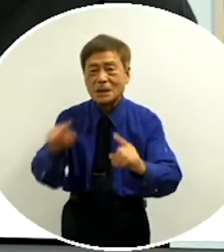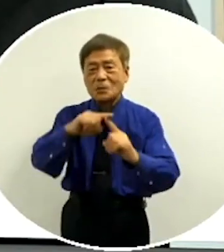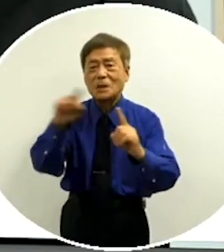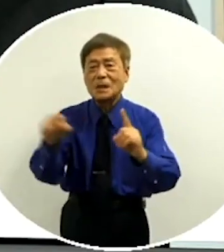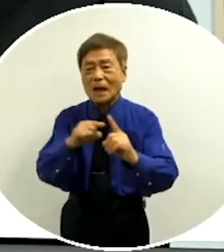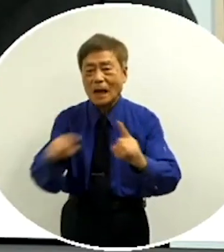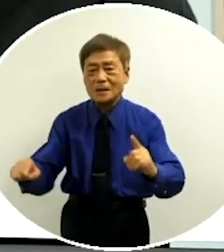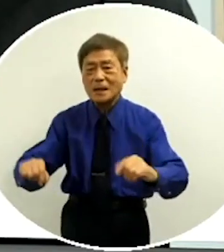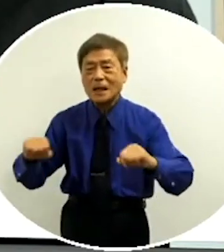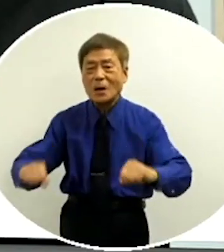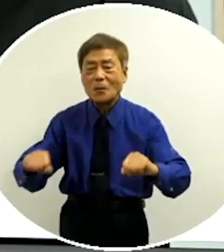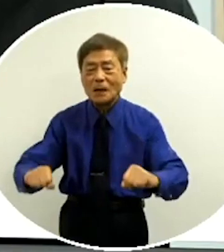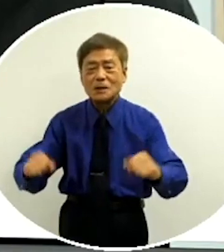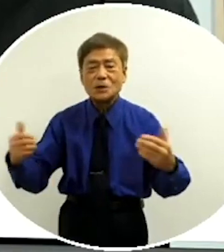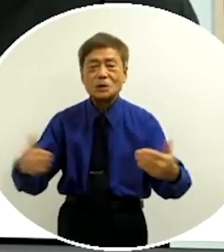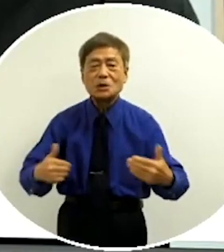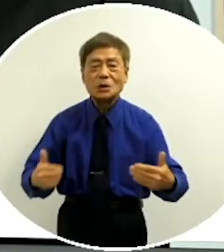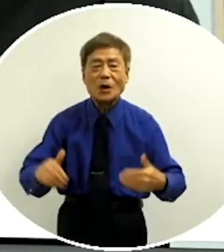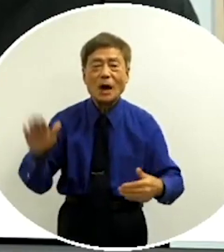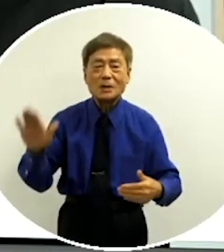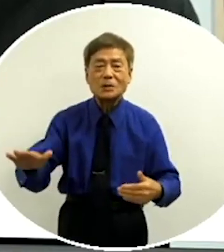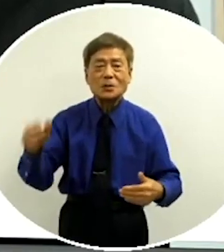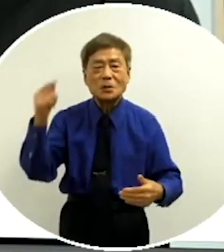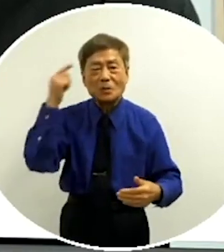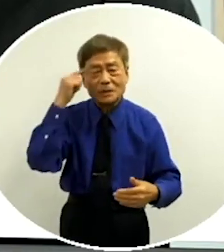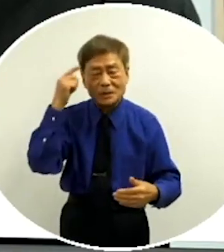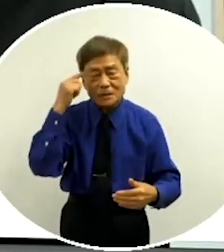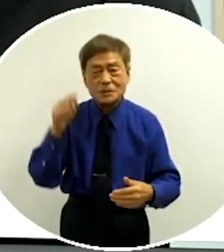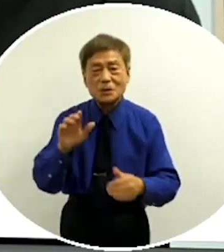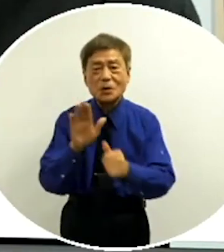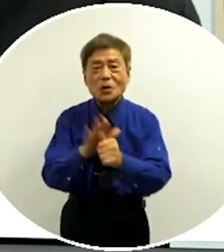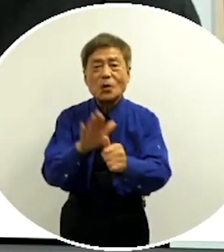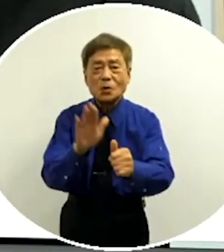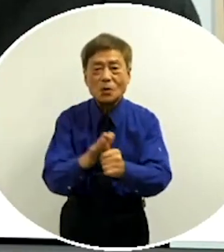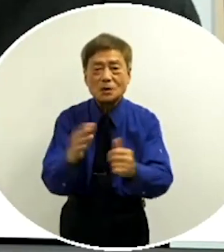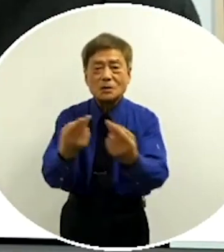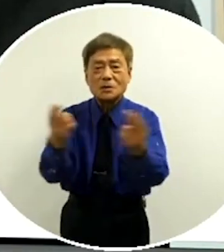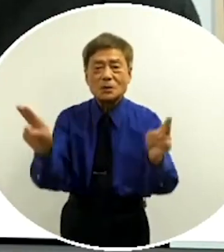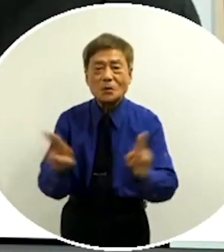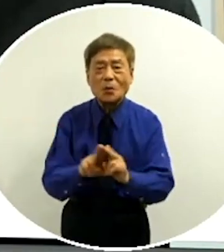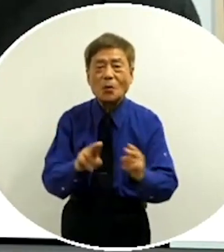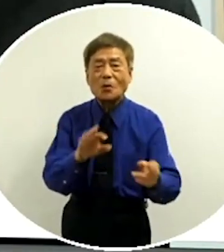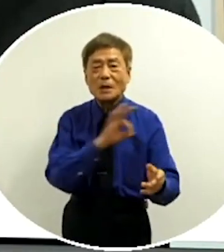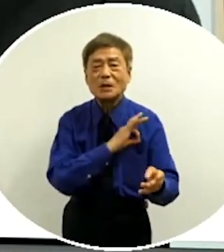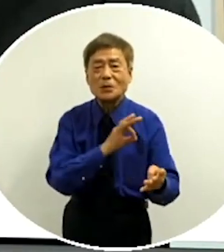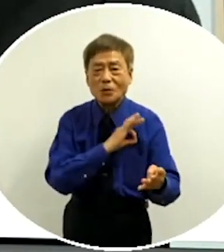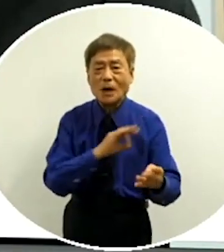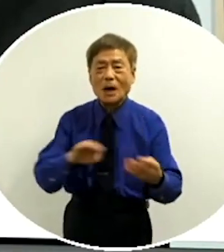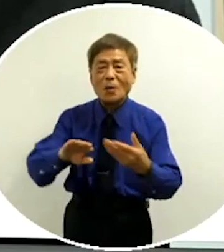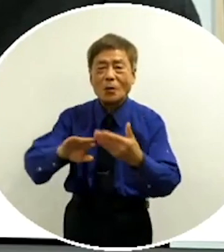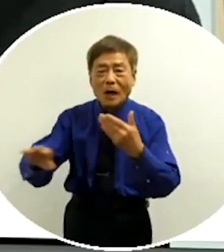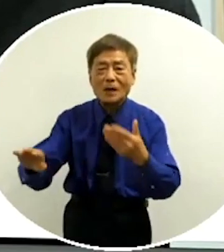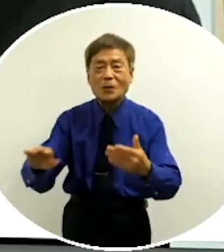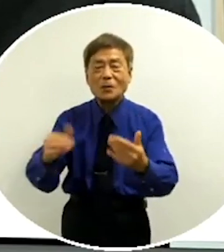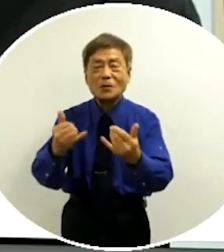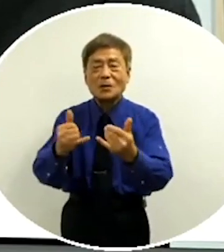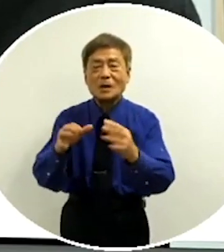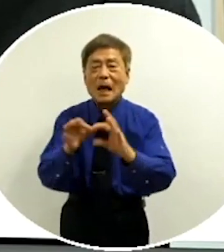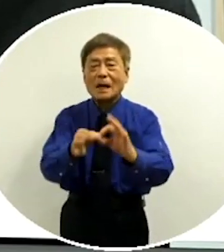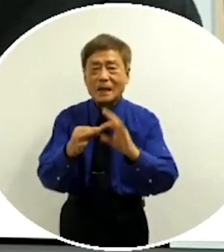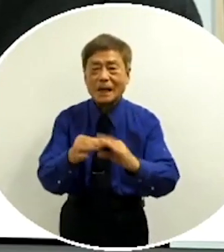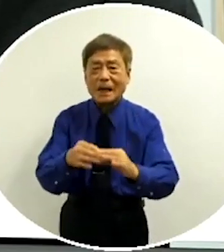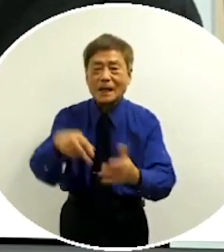思っていますですのでそこから協力党員や党員になっていただける方をどれだけ増やしていけるかということ